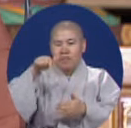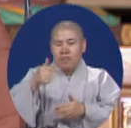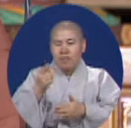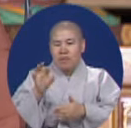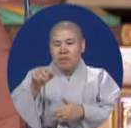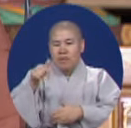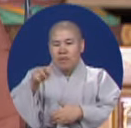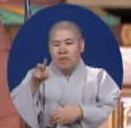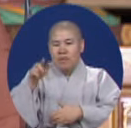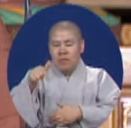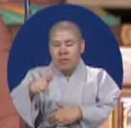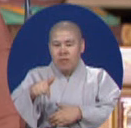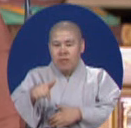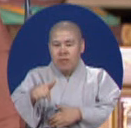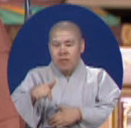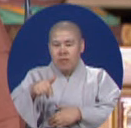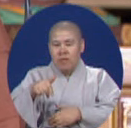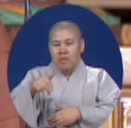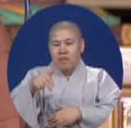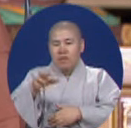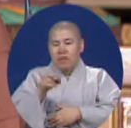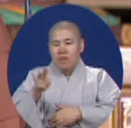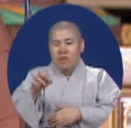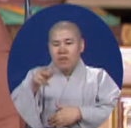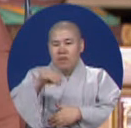공적영지지심이라 이래요. 공적해요.